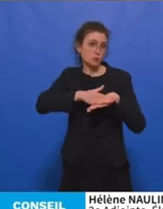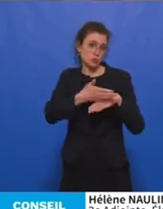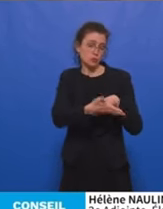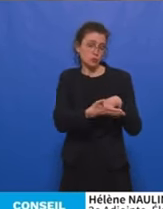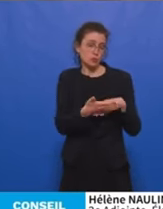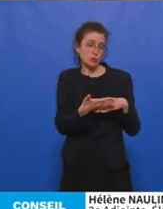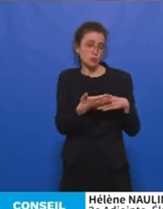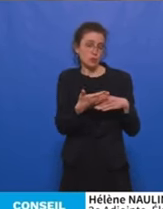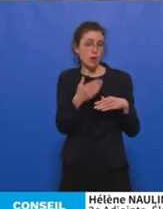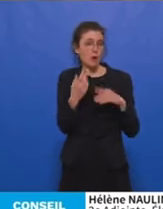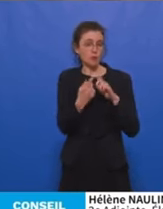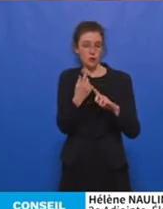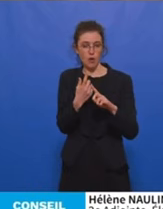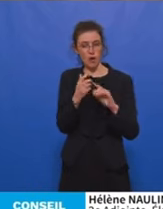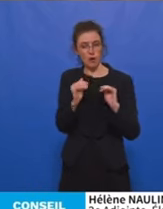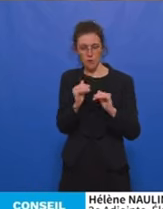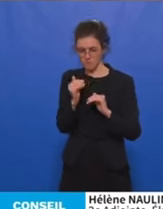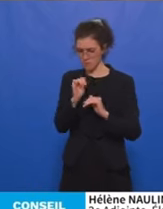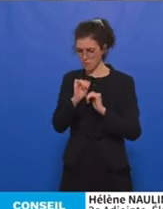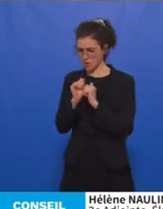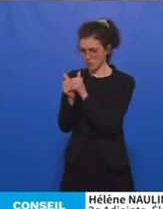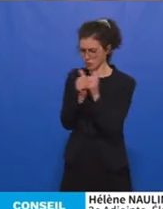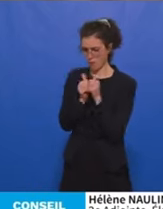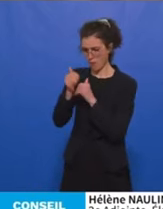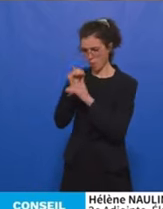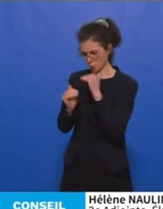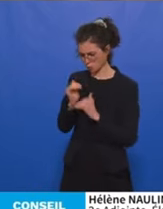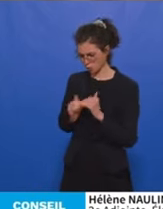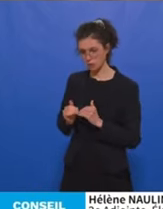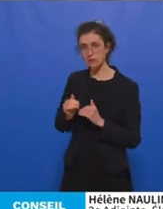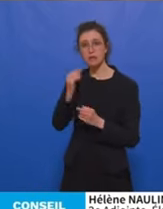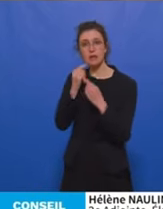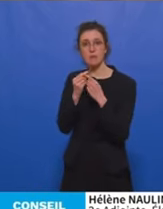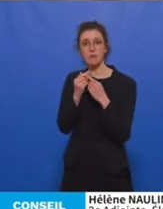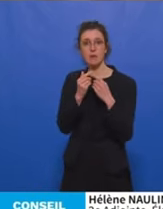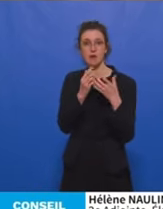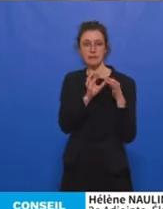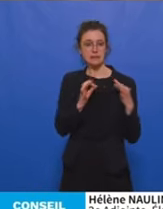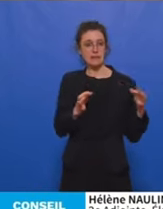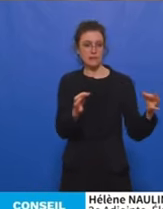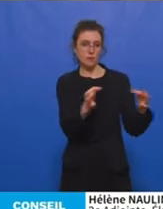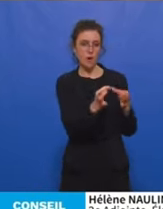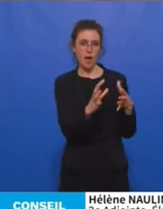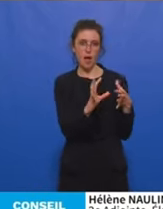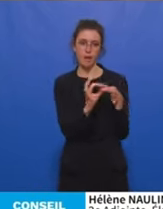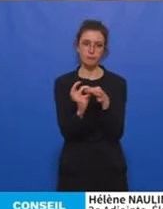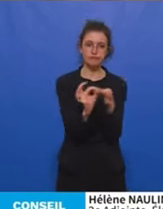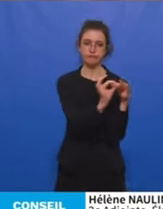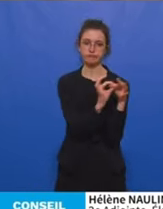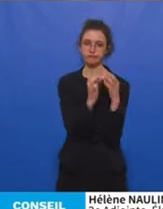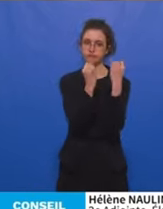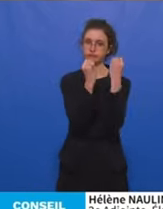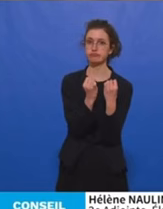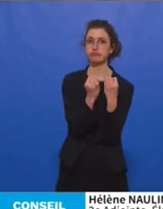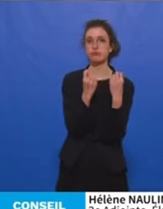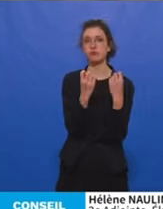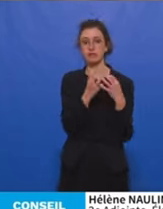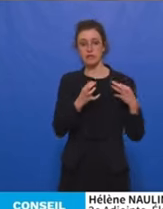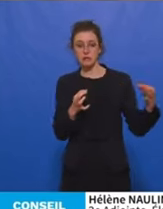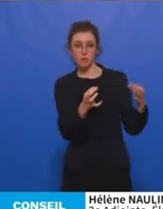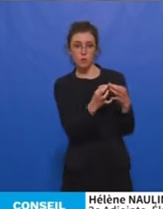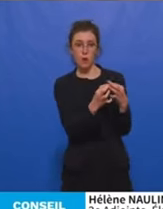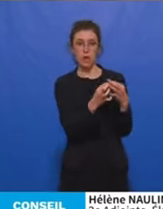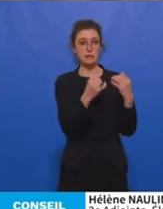en solidarité entre nos territoires à travers l'Alliance des territoires, autour de la Loire, que ce soit sur l'amont ou sur l'aval, à l'échelle de